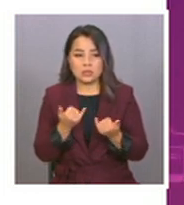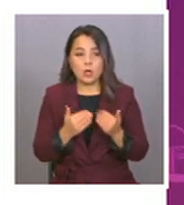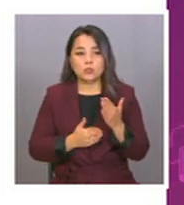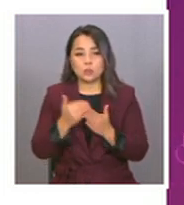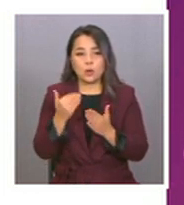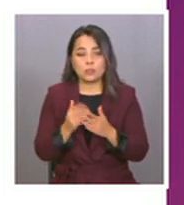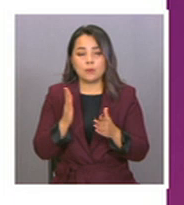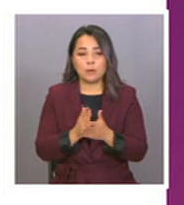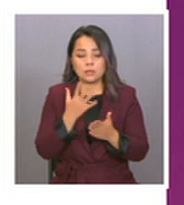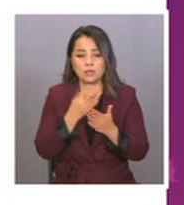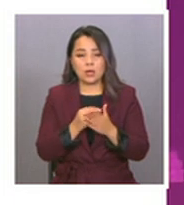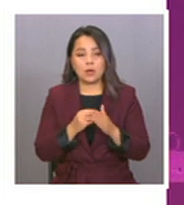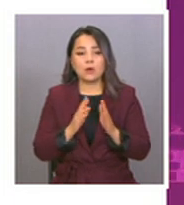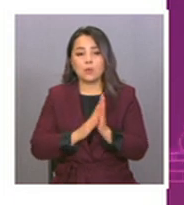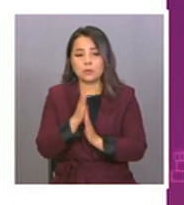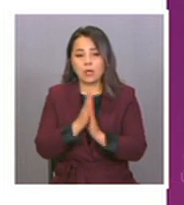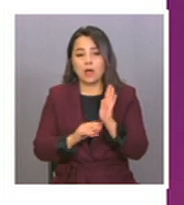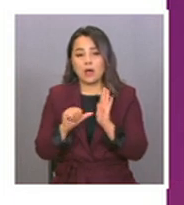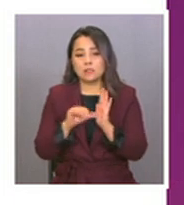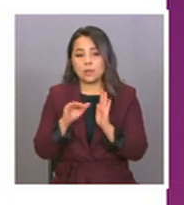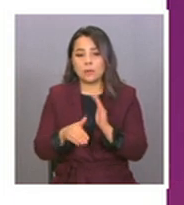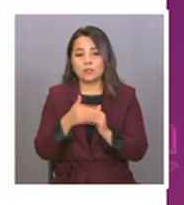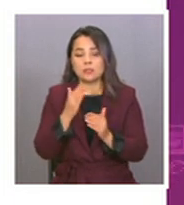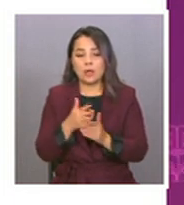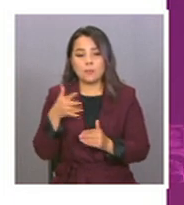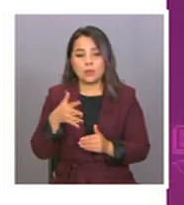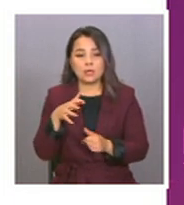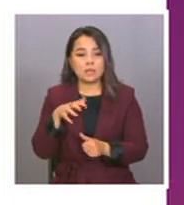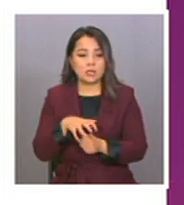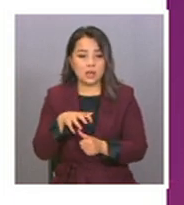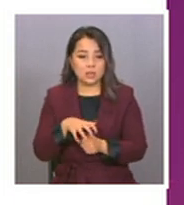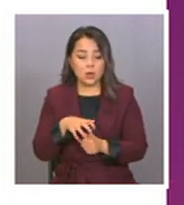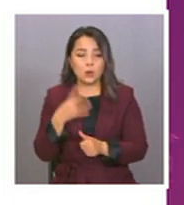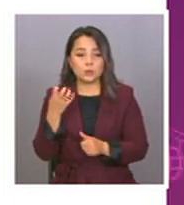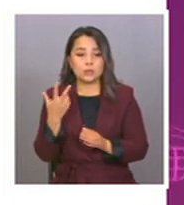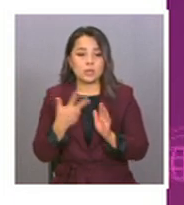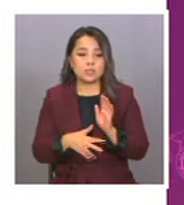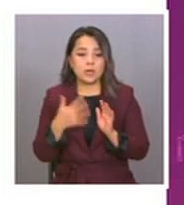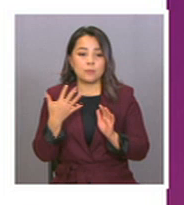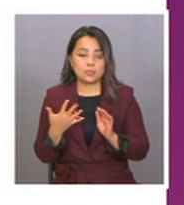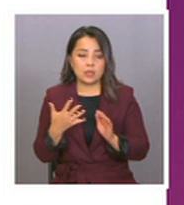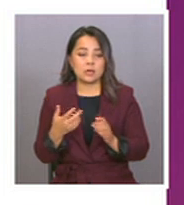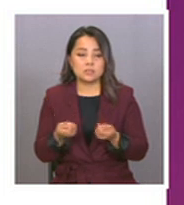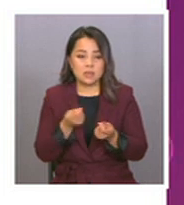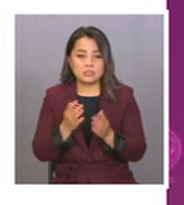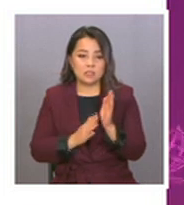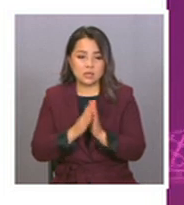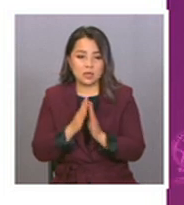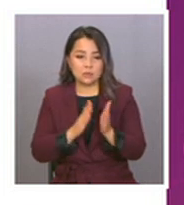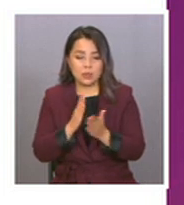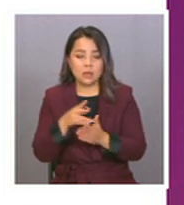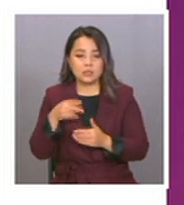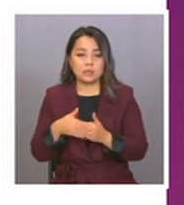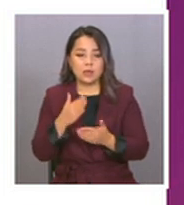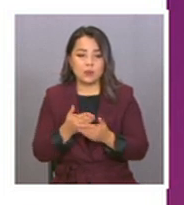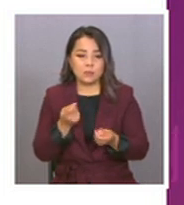түкті өсімдіктердің 6000-нан астам түрі, 5000-дай саңырауқұлақ, 485 қына, 2000-нан астам балдыр,